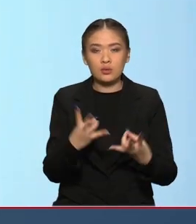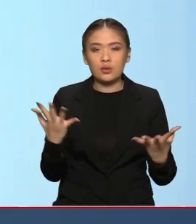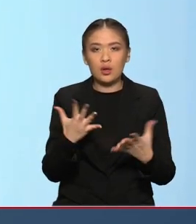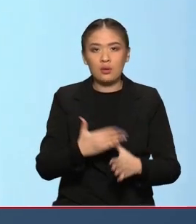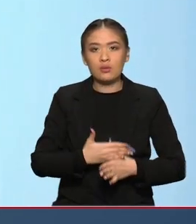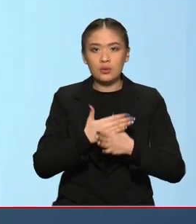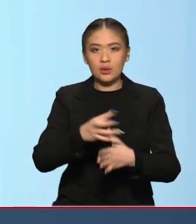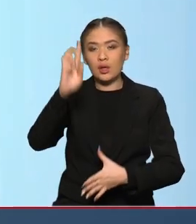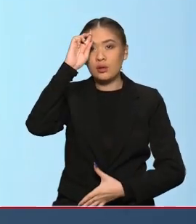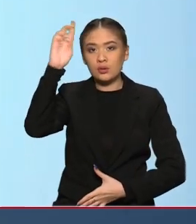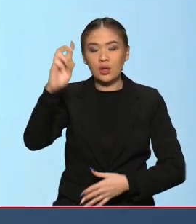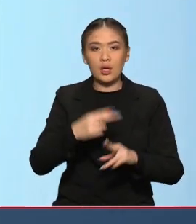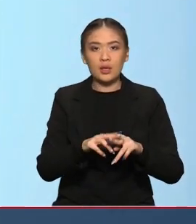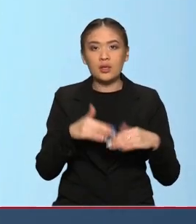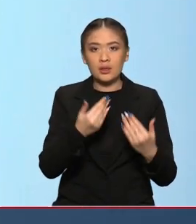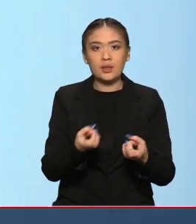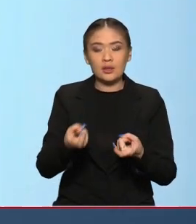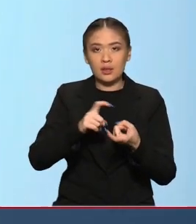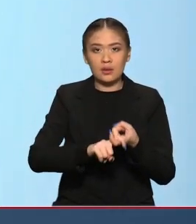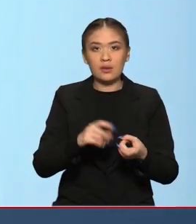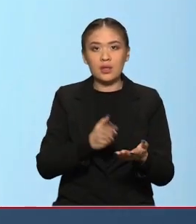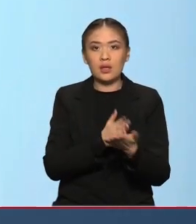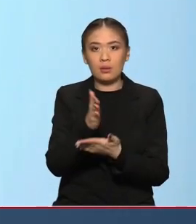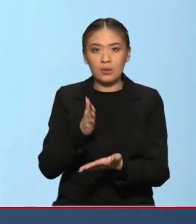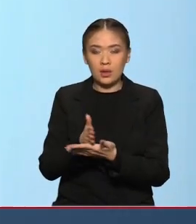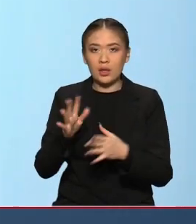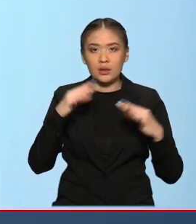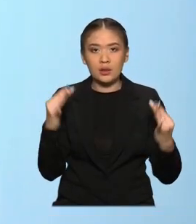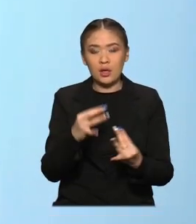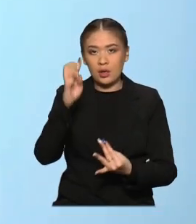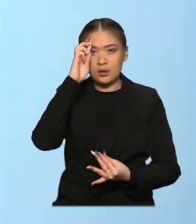государства по ним соответствующие сведения направлены заинтересованные государственные органы